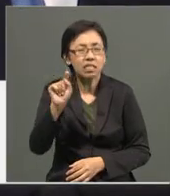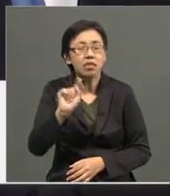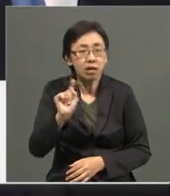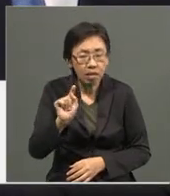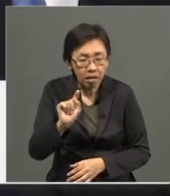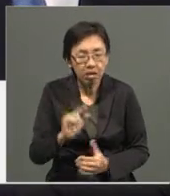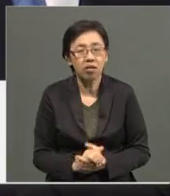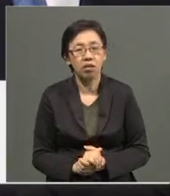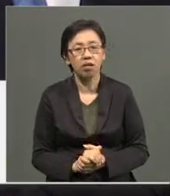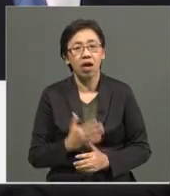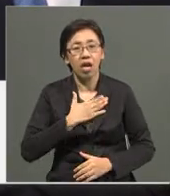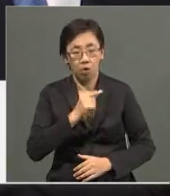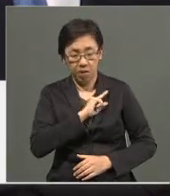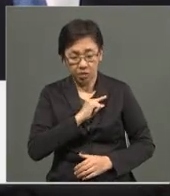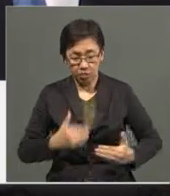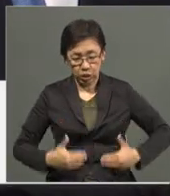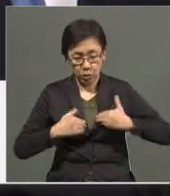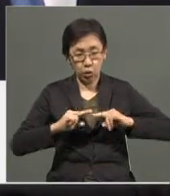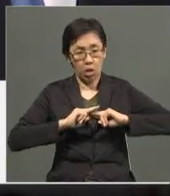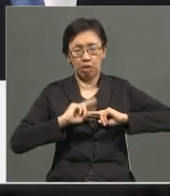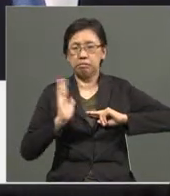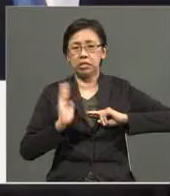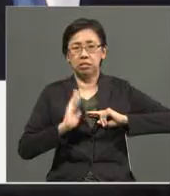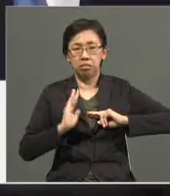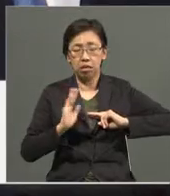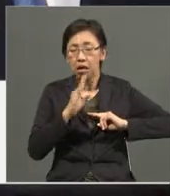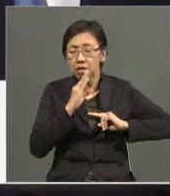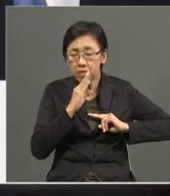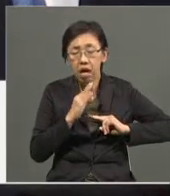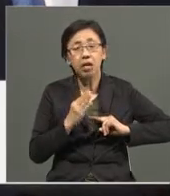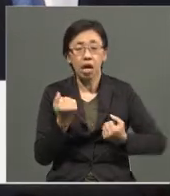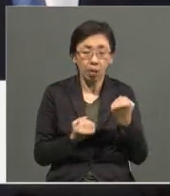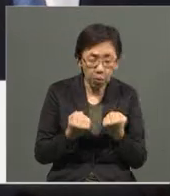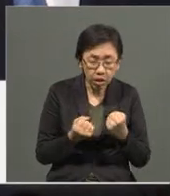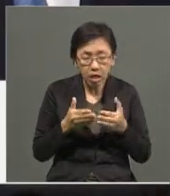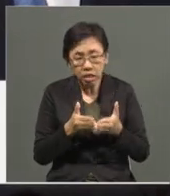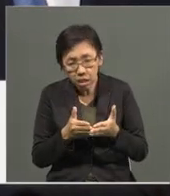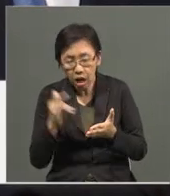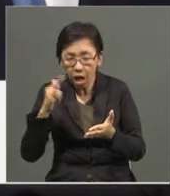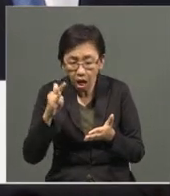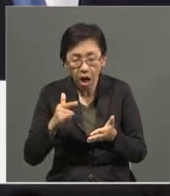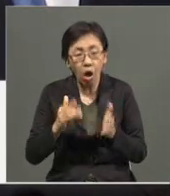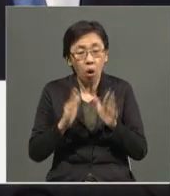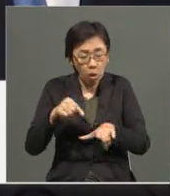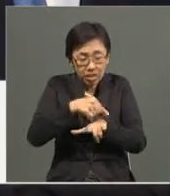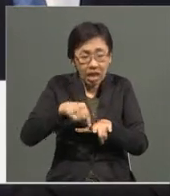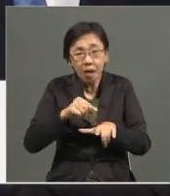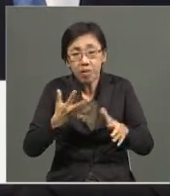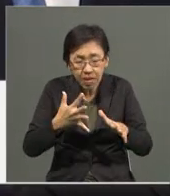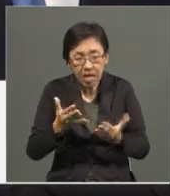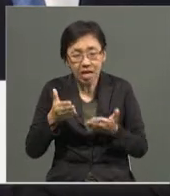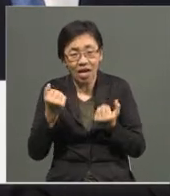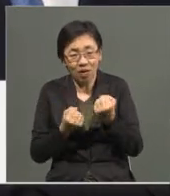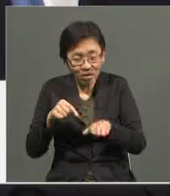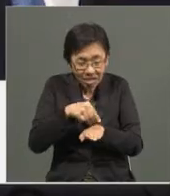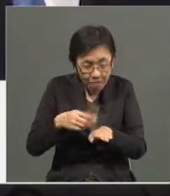ราไม่ได้รับผิดชอบชีวิตเราคนเดียวต่อให้เราไม่มีผู้โดยสารอยู่ในยานพาหนะของเรานะครับมันก็ยังมีคนรอบ